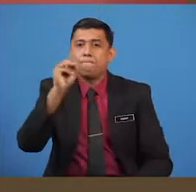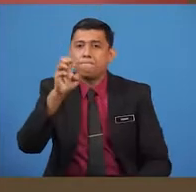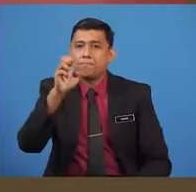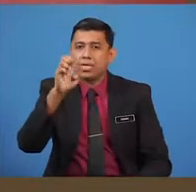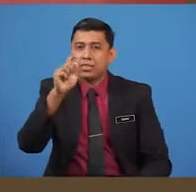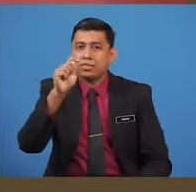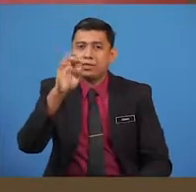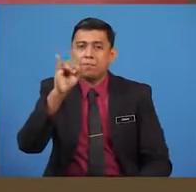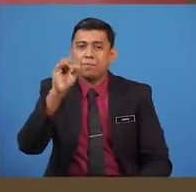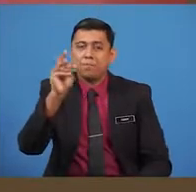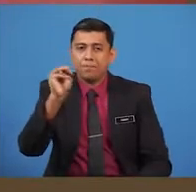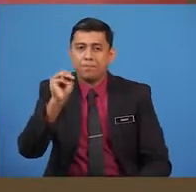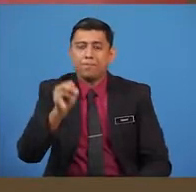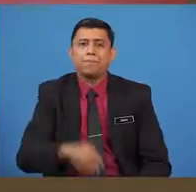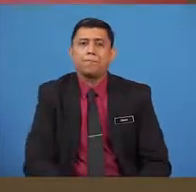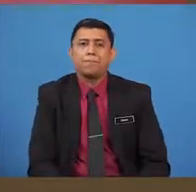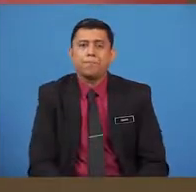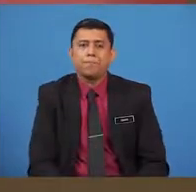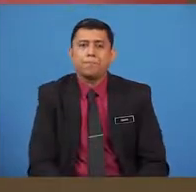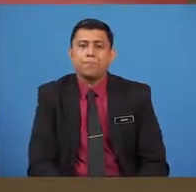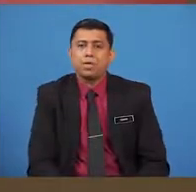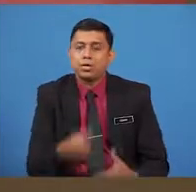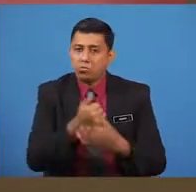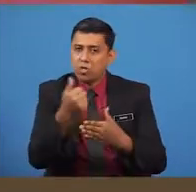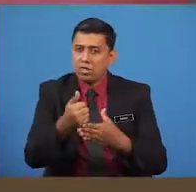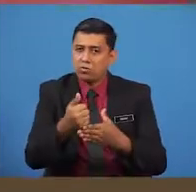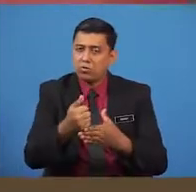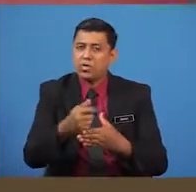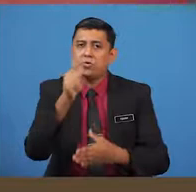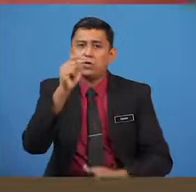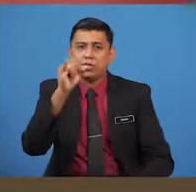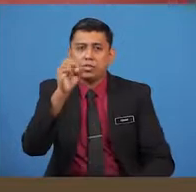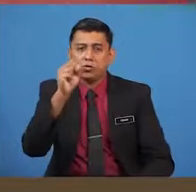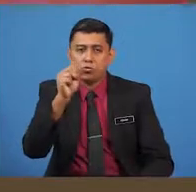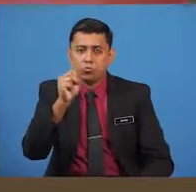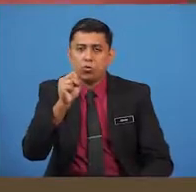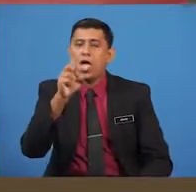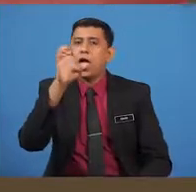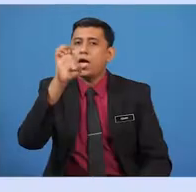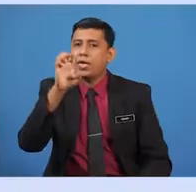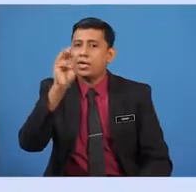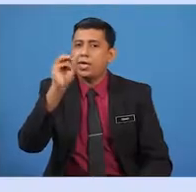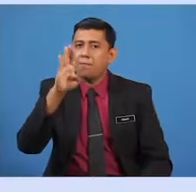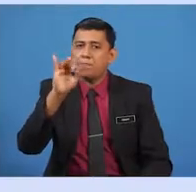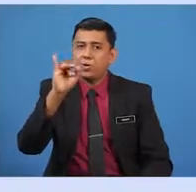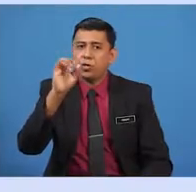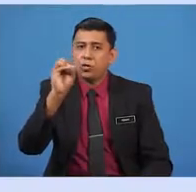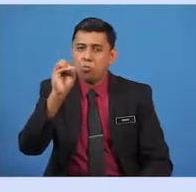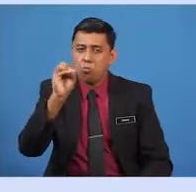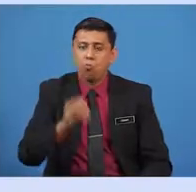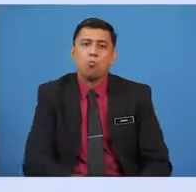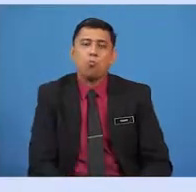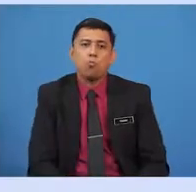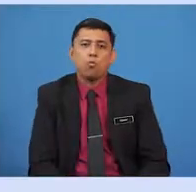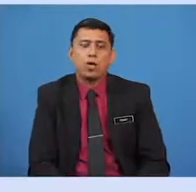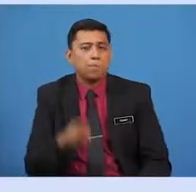satu hubungan yang rapat antara tisu embrio dengan endometrium.